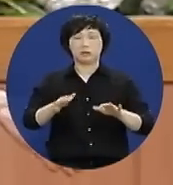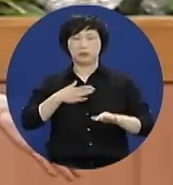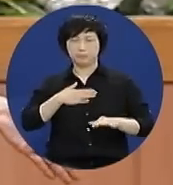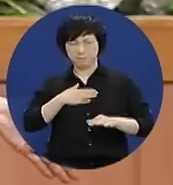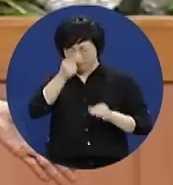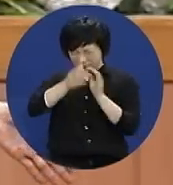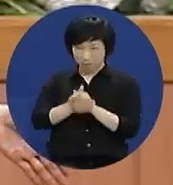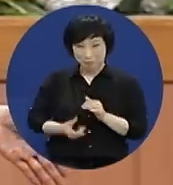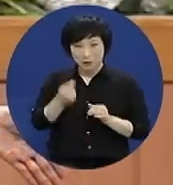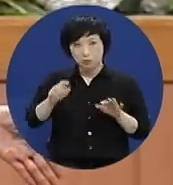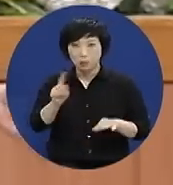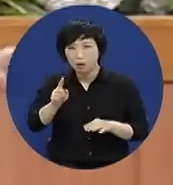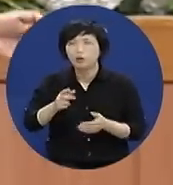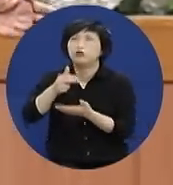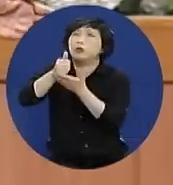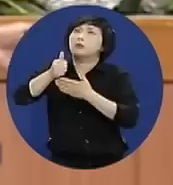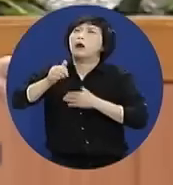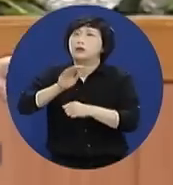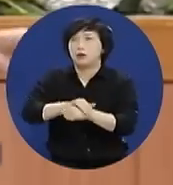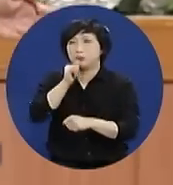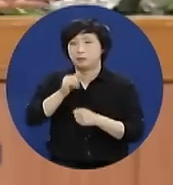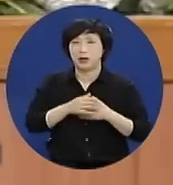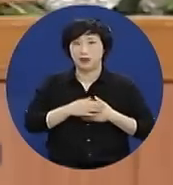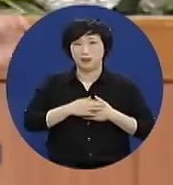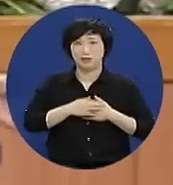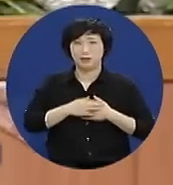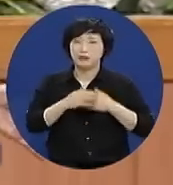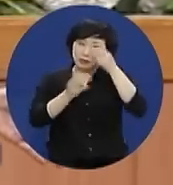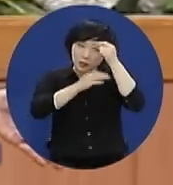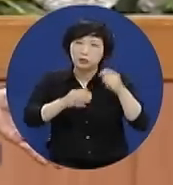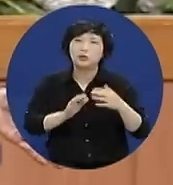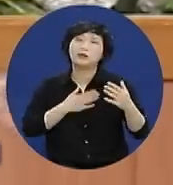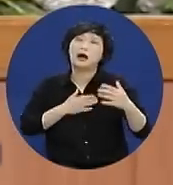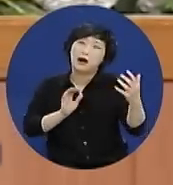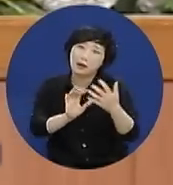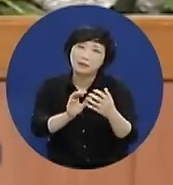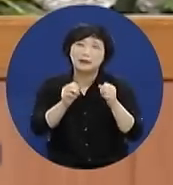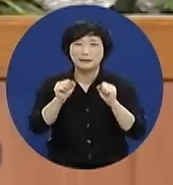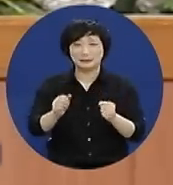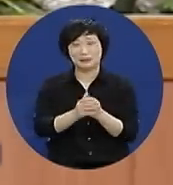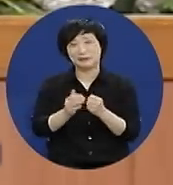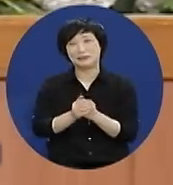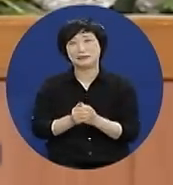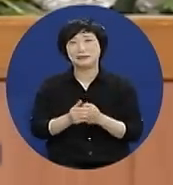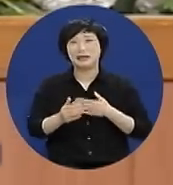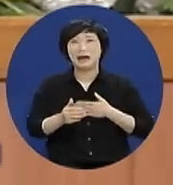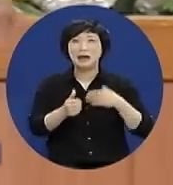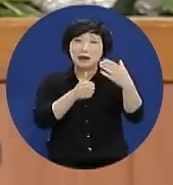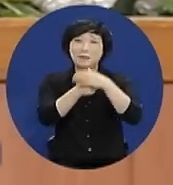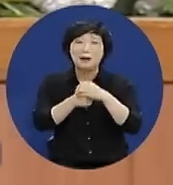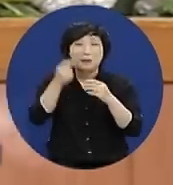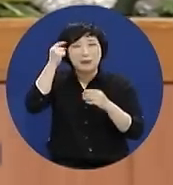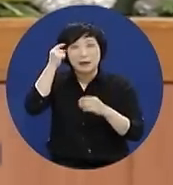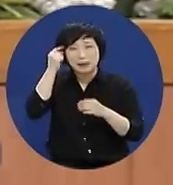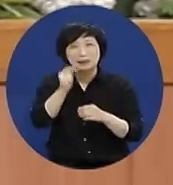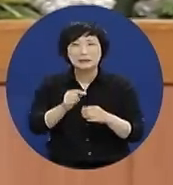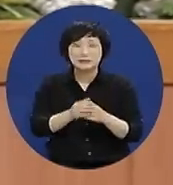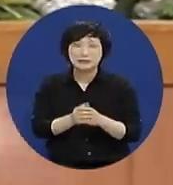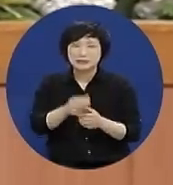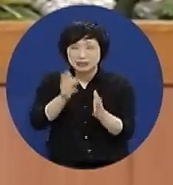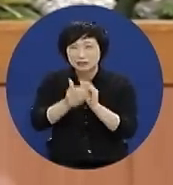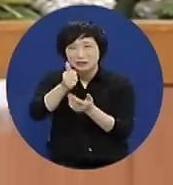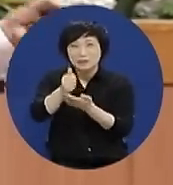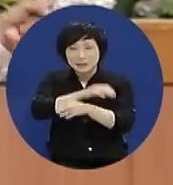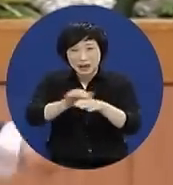に主を間違いましたお許しください患わさせる生徒を私に任せたこと